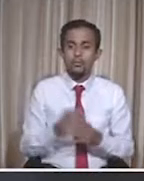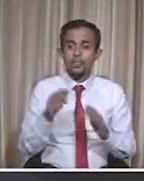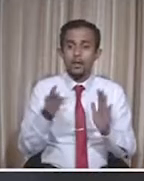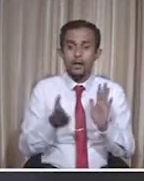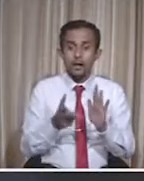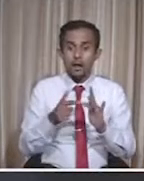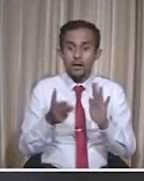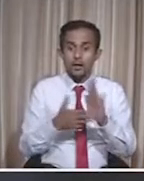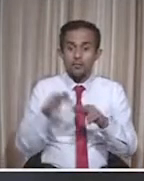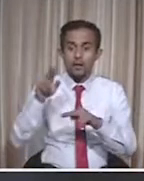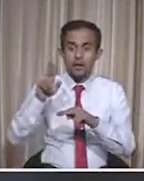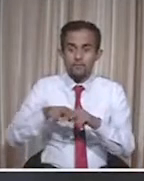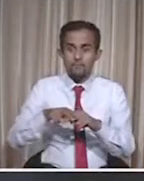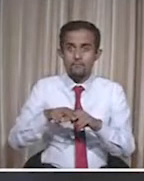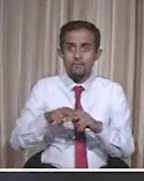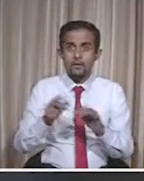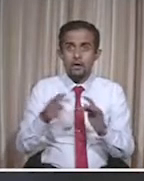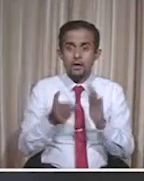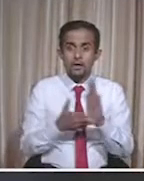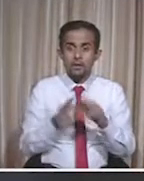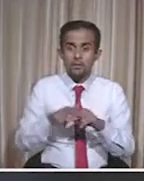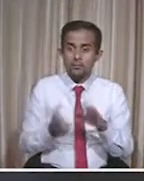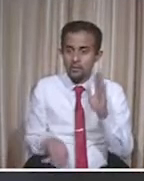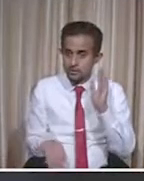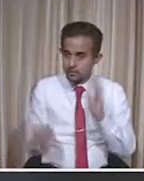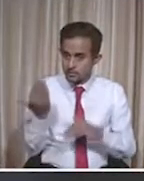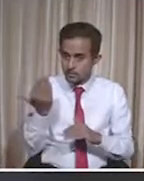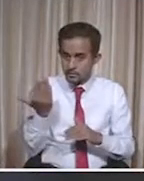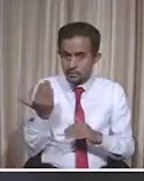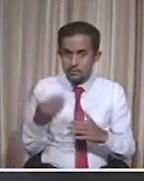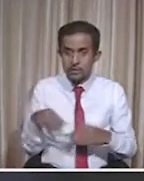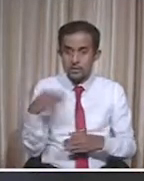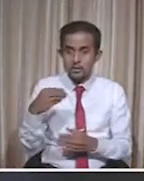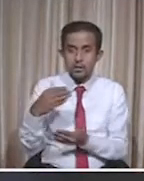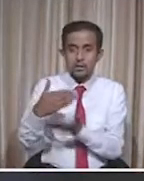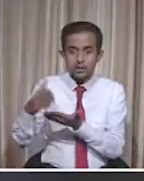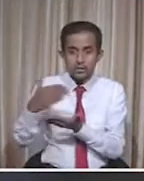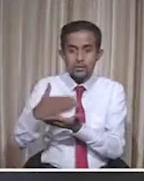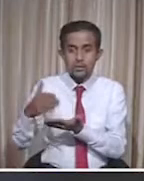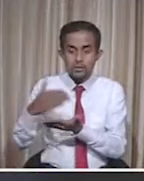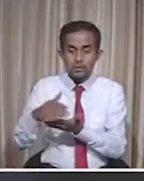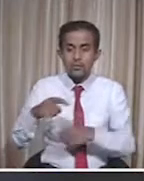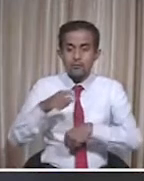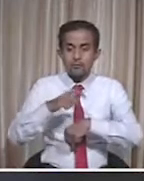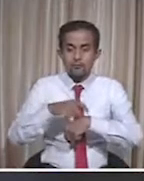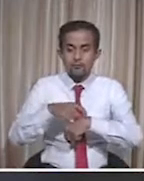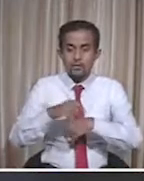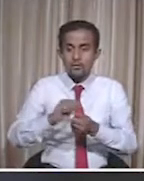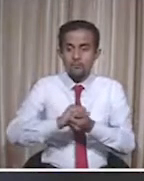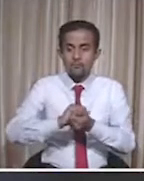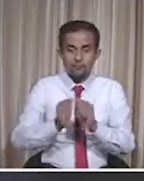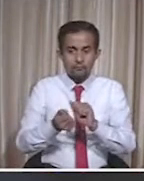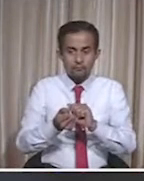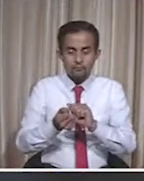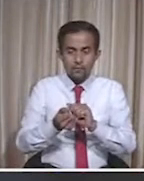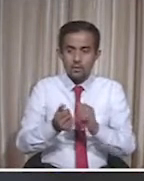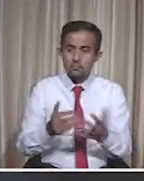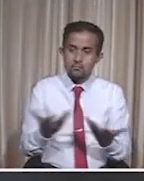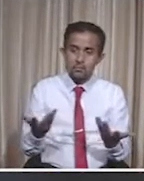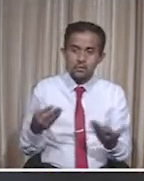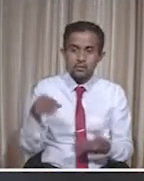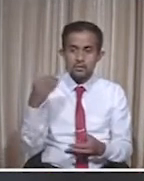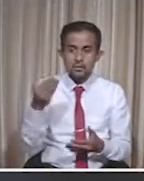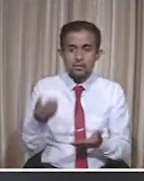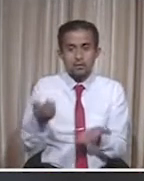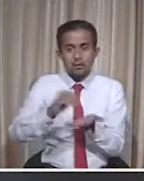එක IMF එකට ගිහිල්ලා මේ ණය ගෙවීම සඳහා වෙච්ච කාල සීමාවල් වෙනස් කරගන්න එක. එහෙම නැත්නම් ණය